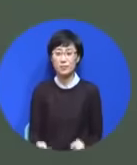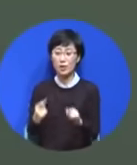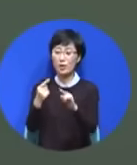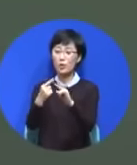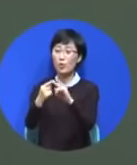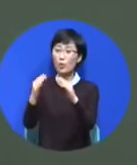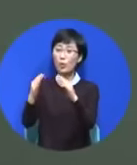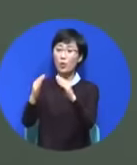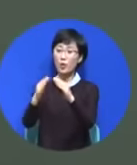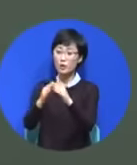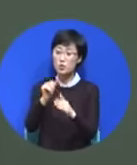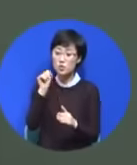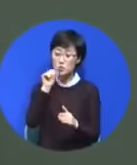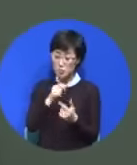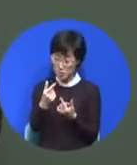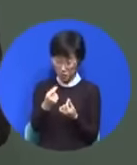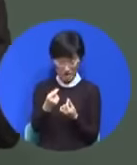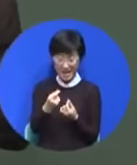동아리